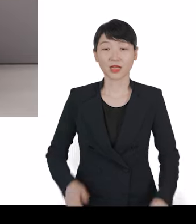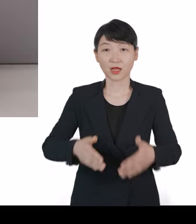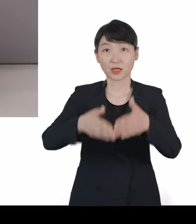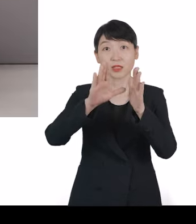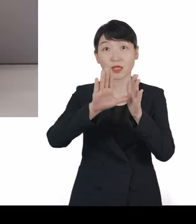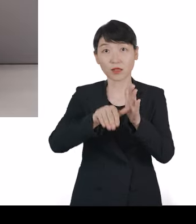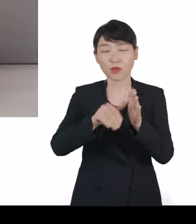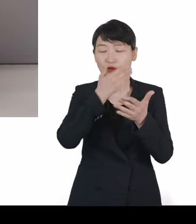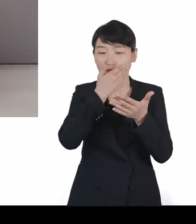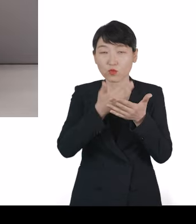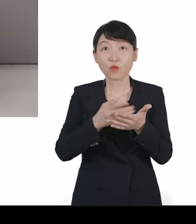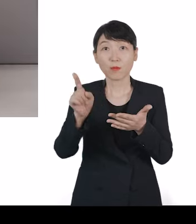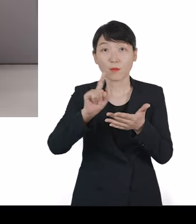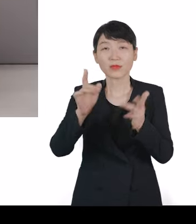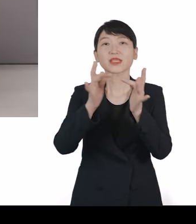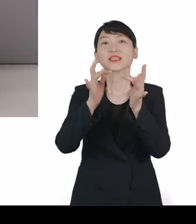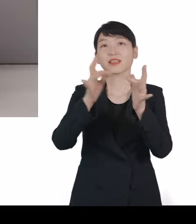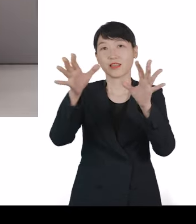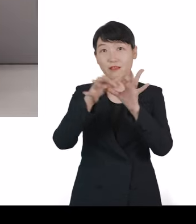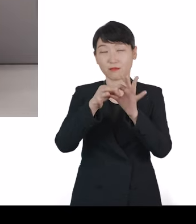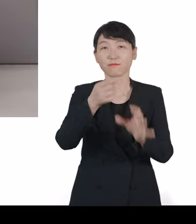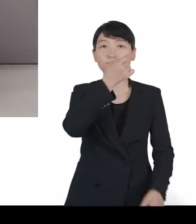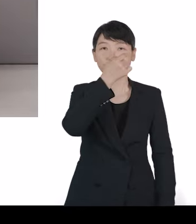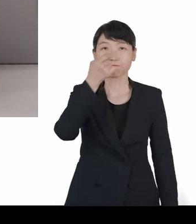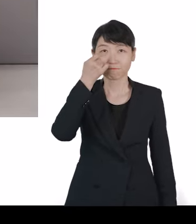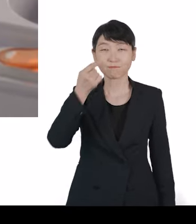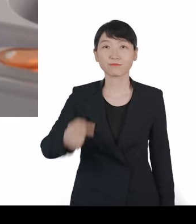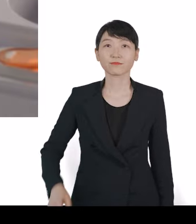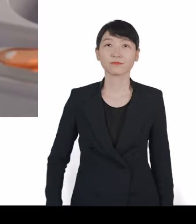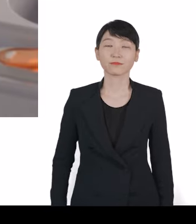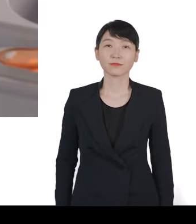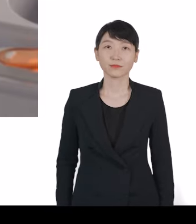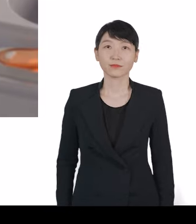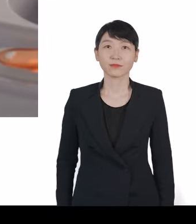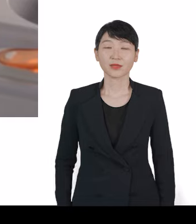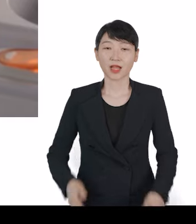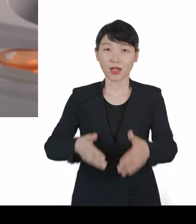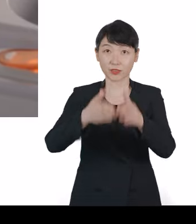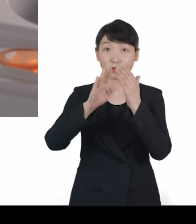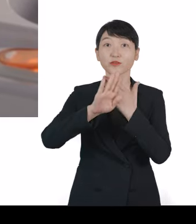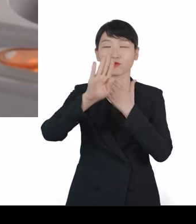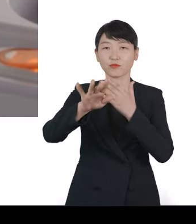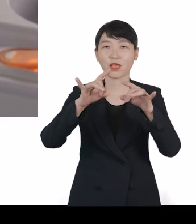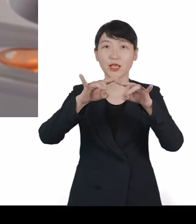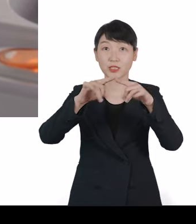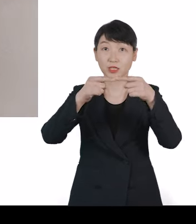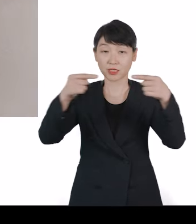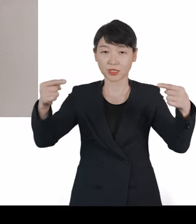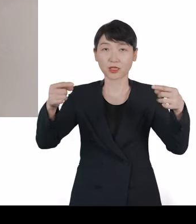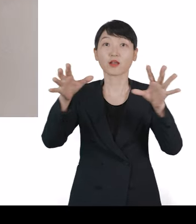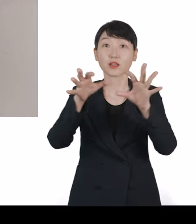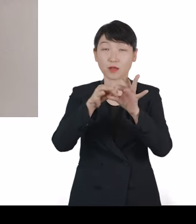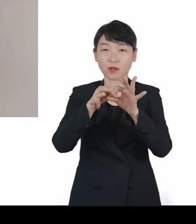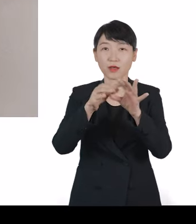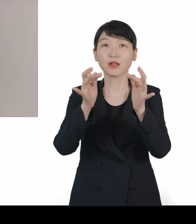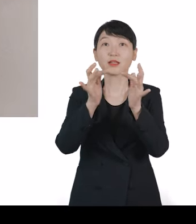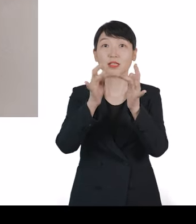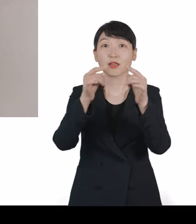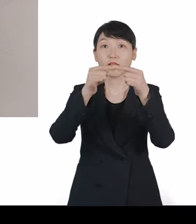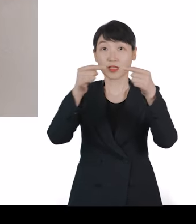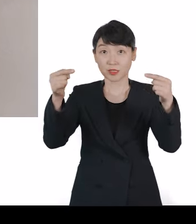게이트웨이 설치에 있어 중요한 점은 인터넷 연결 상태 확인입니다. 게이트웨이 설치 후 전원을 연결하고